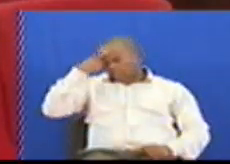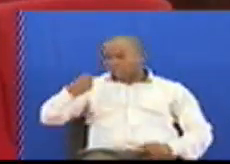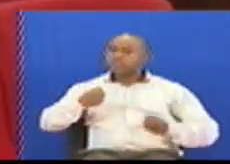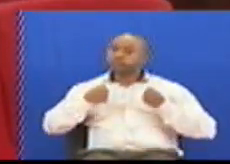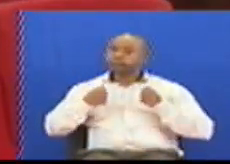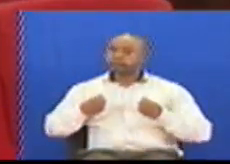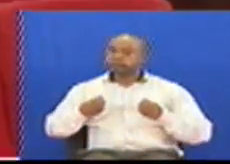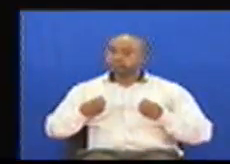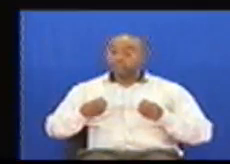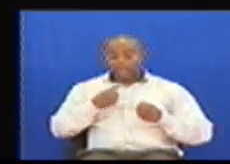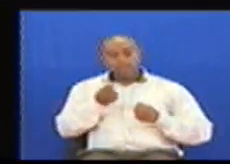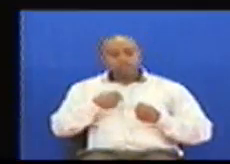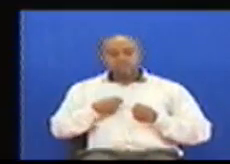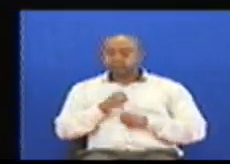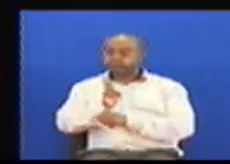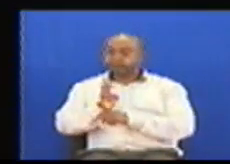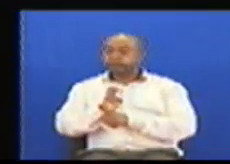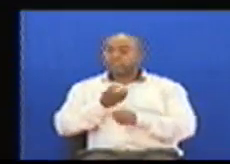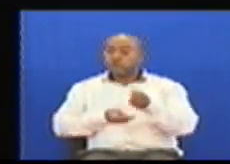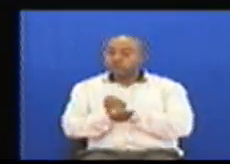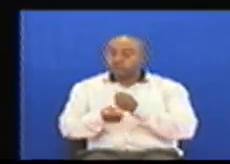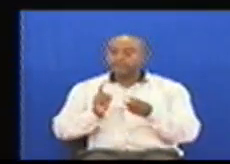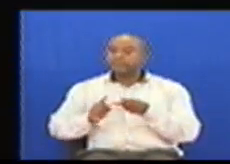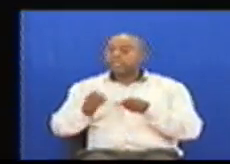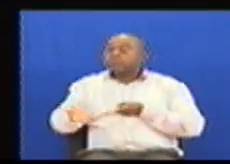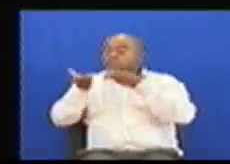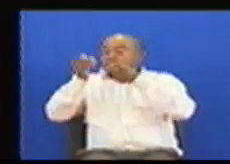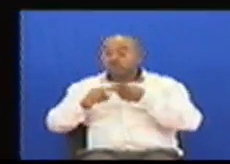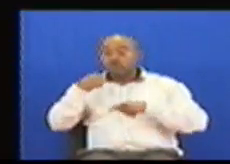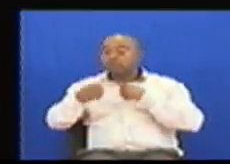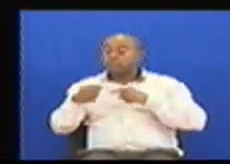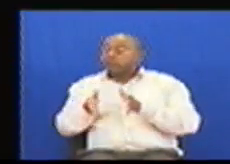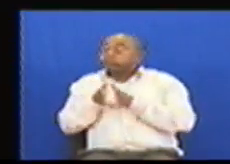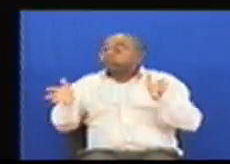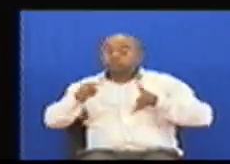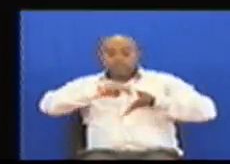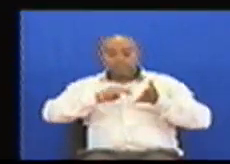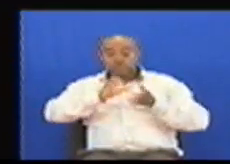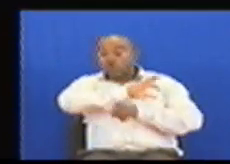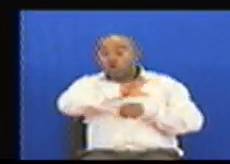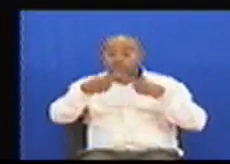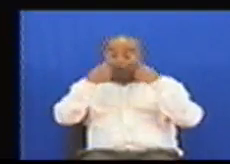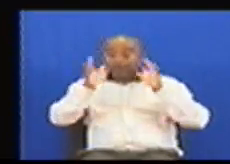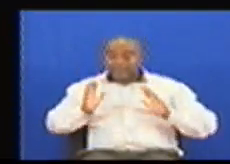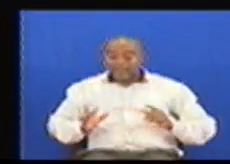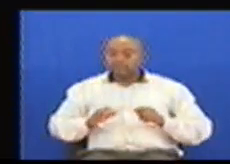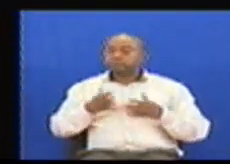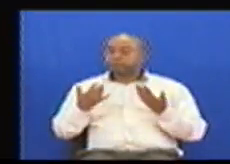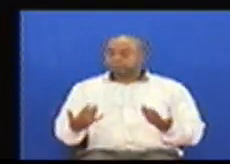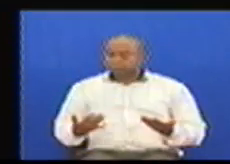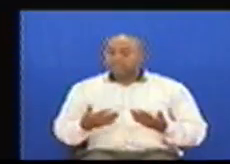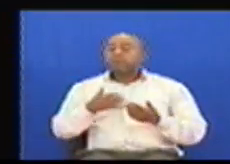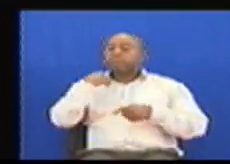Akasema nitasimamia rushwa, nitasimamia maendeleo. Miradi mikubwa ya kimkakati tumeiona, miradi ya vielelezo